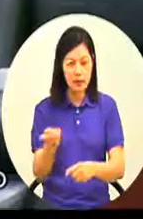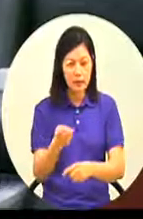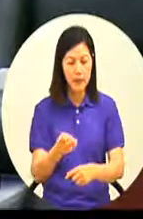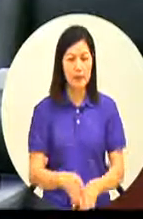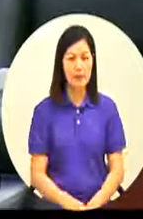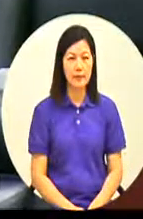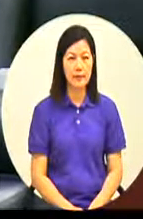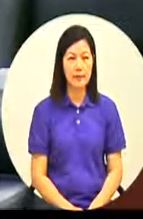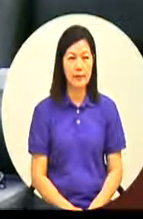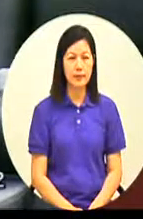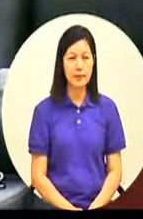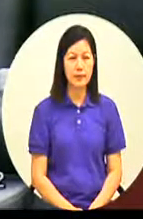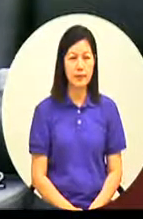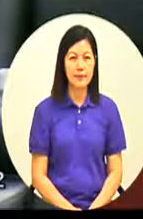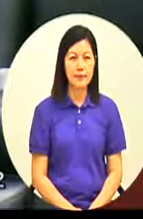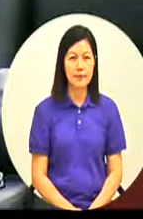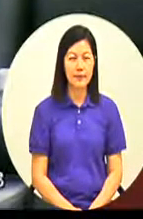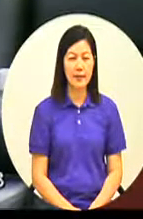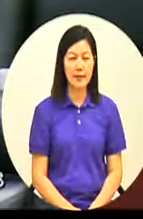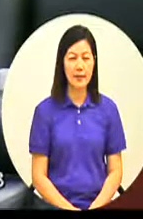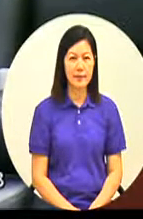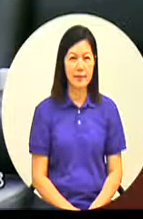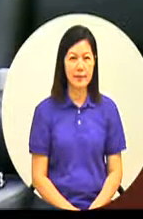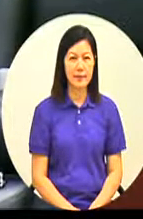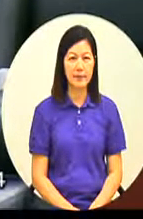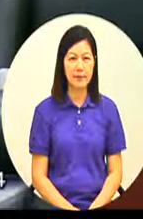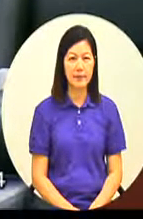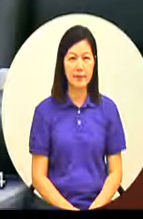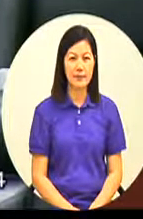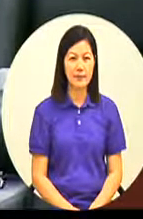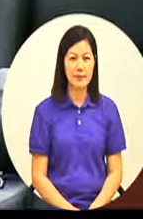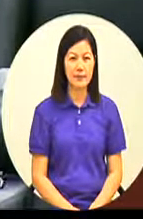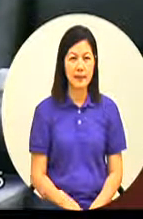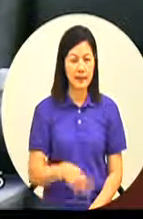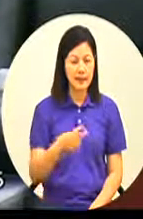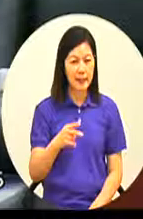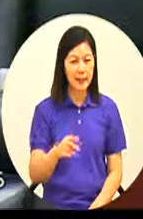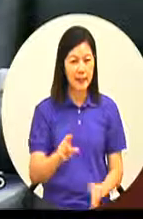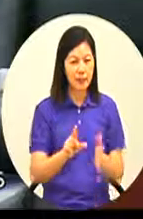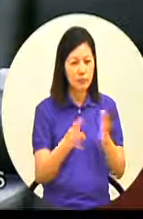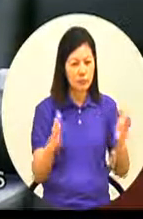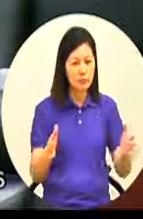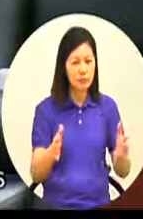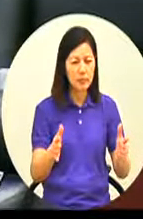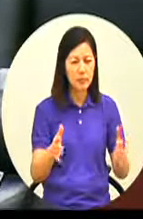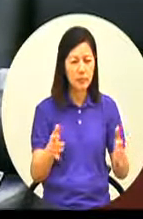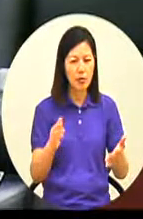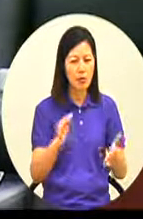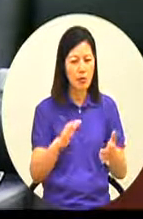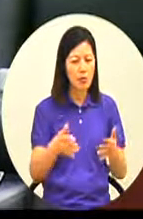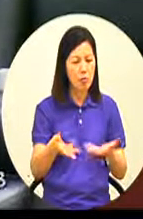那又从我们的，还有一段时间都没有互动的，像美国的